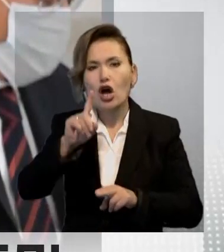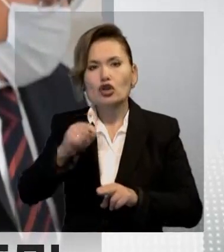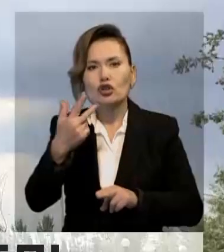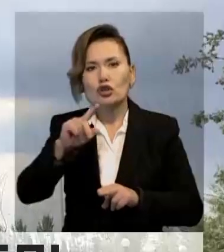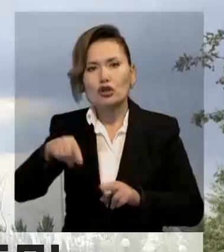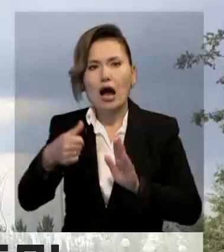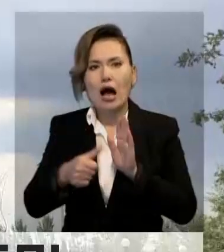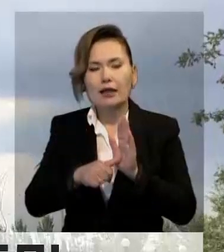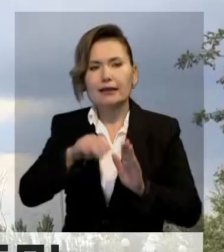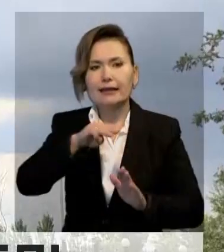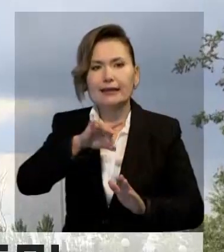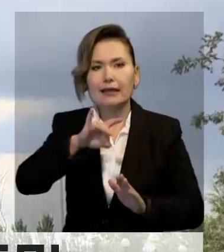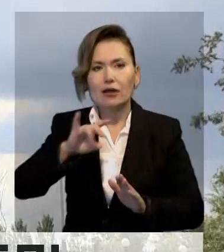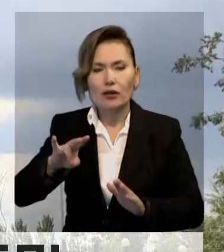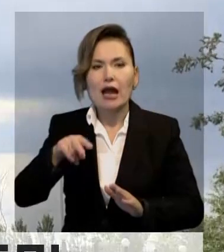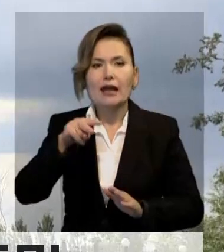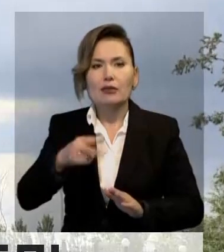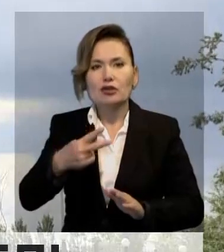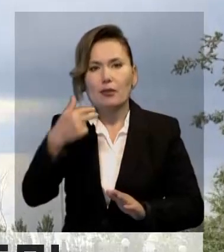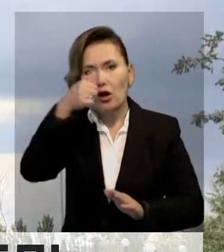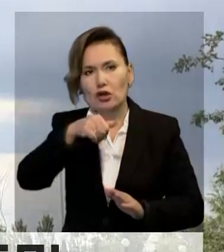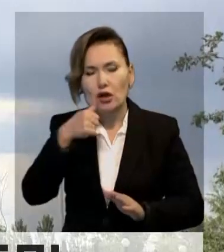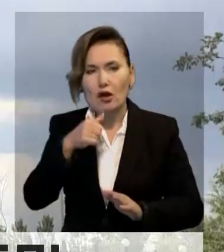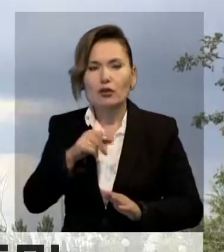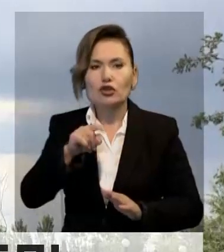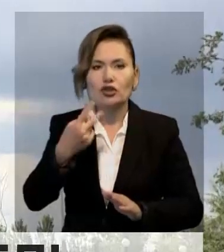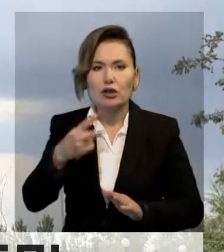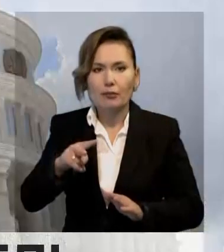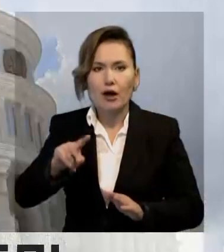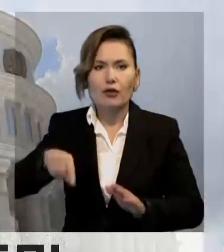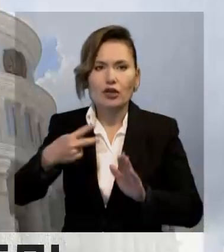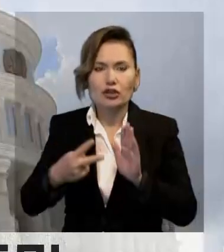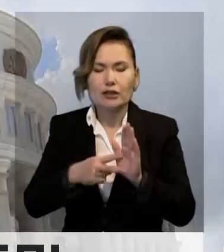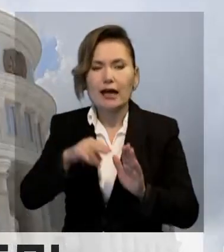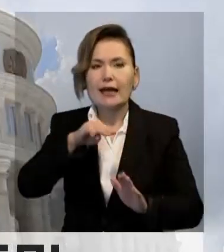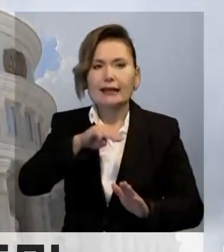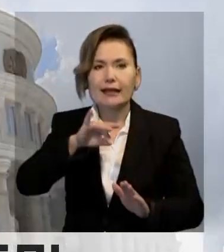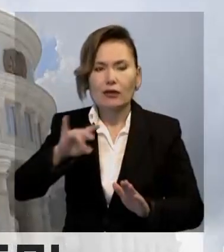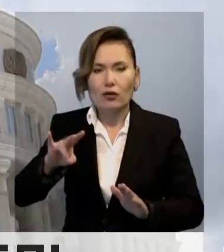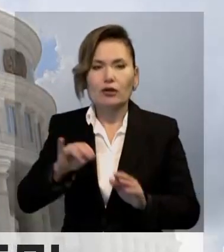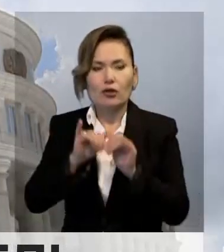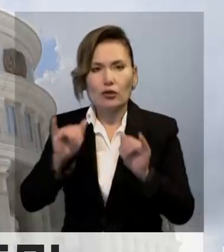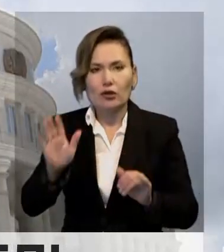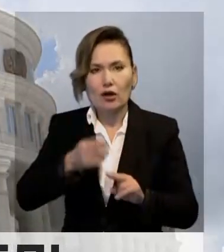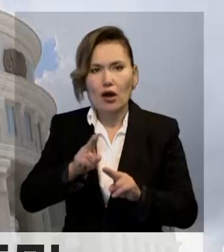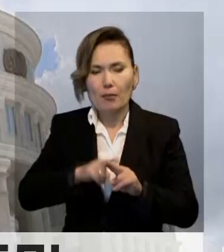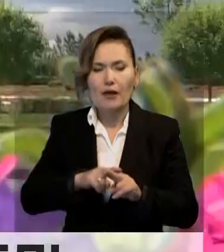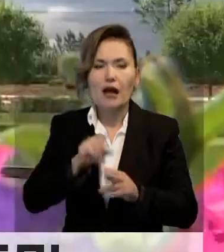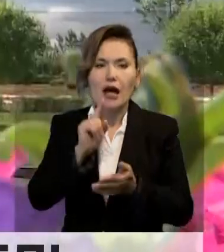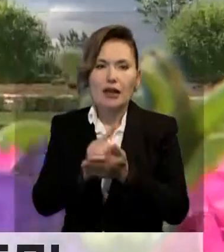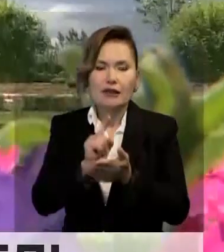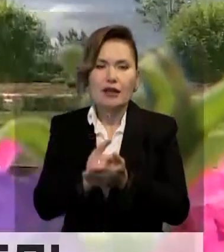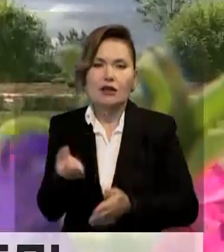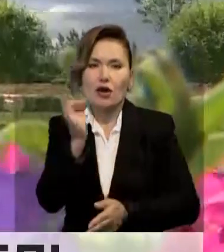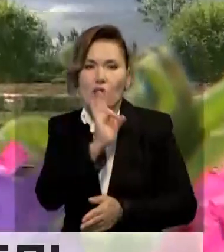103,16 триллионнан 2023 жылы 120,17 триллионға дейін жетпек. Болжам бойынша келесі жылы салық түсімі